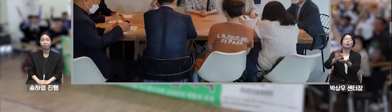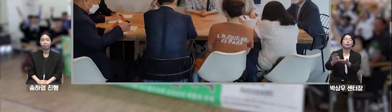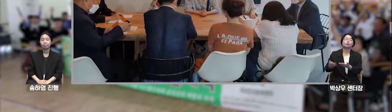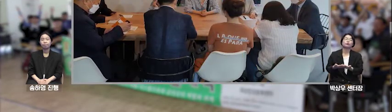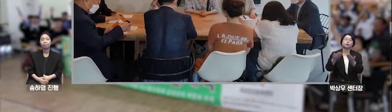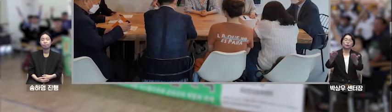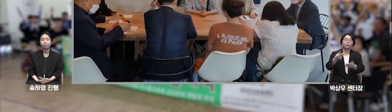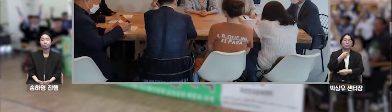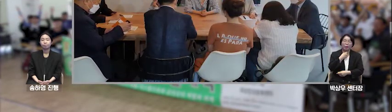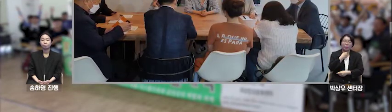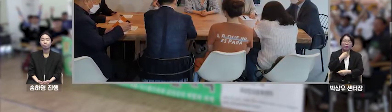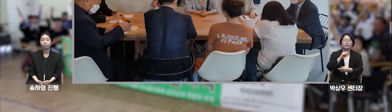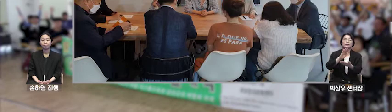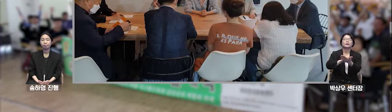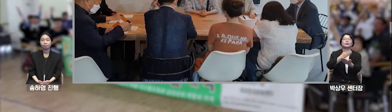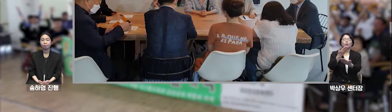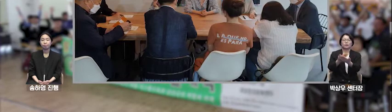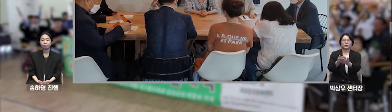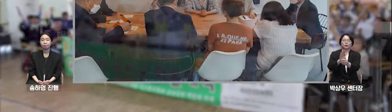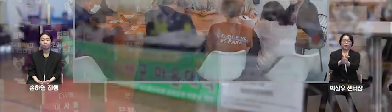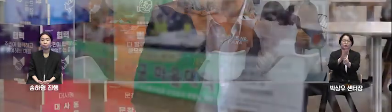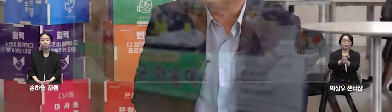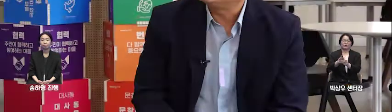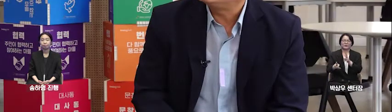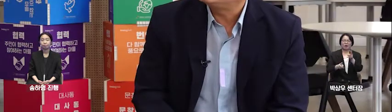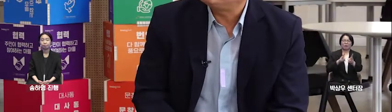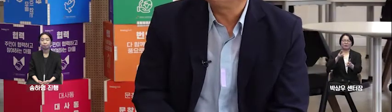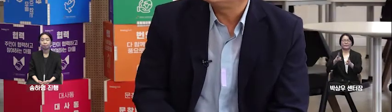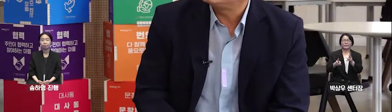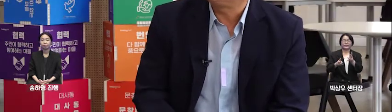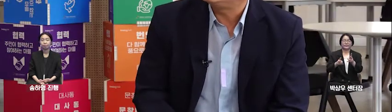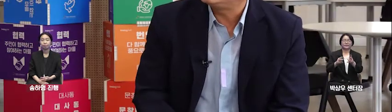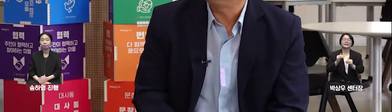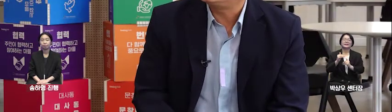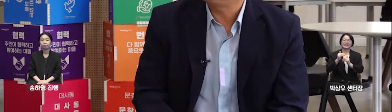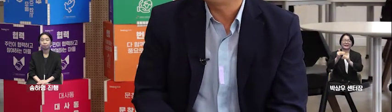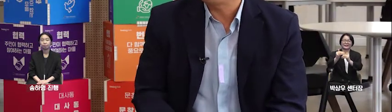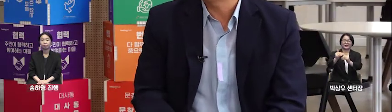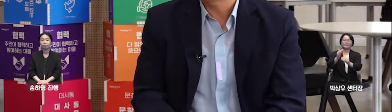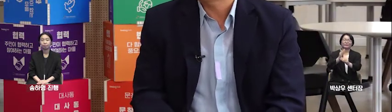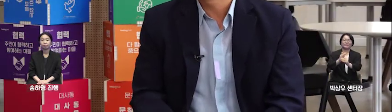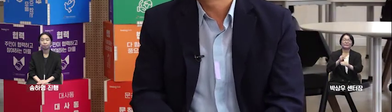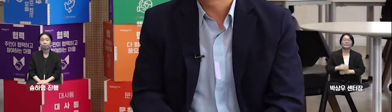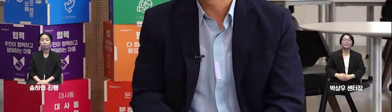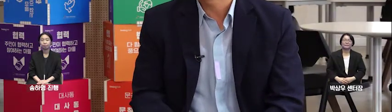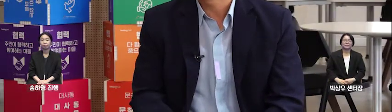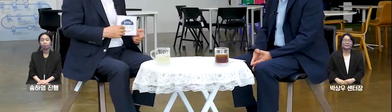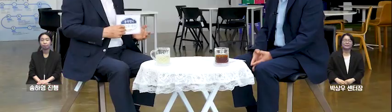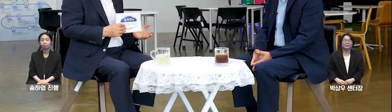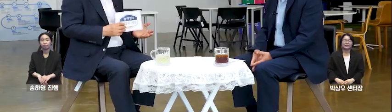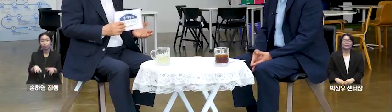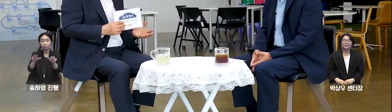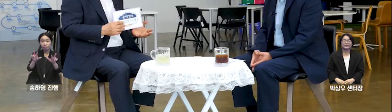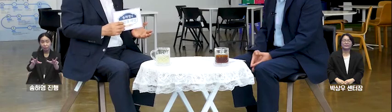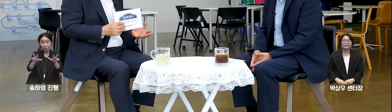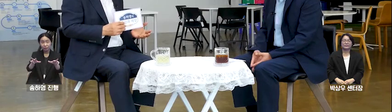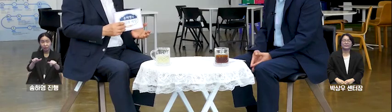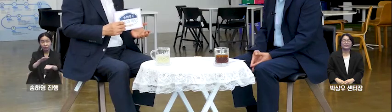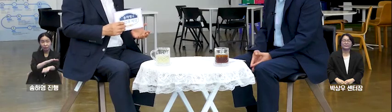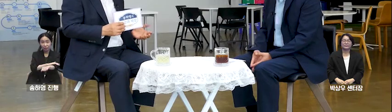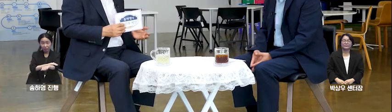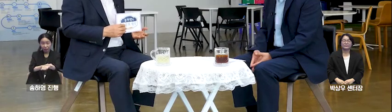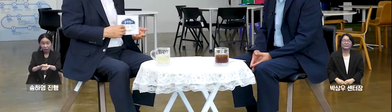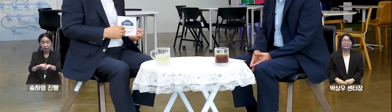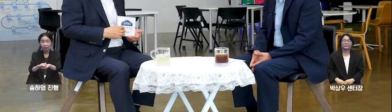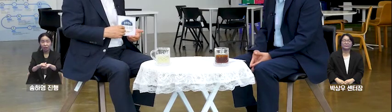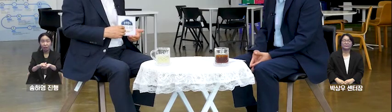한다면 그걸 다시 리모델링하는 뭐 이러한 사업들을 지금 진행을 하고 있습니다. 그것도 이제 지금 잘 되어